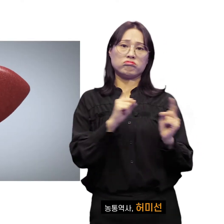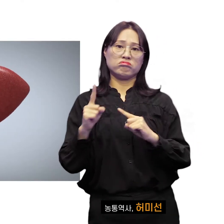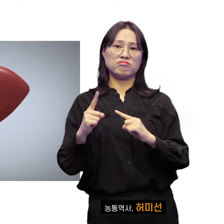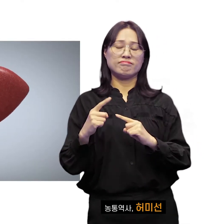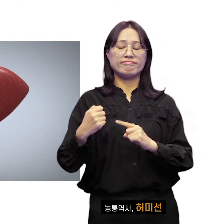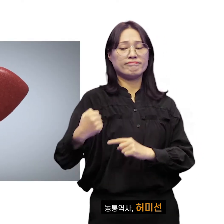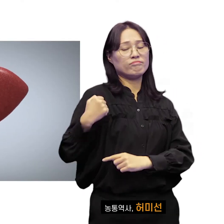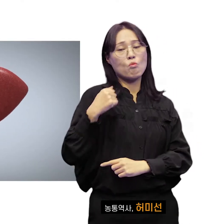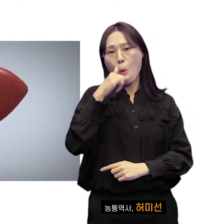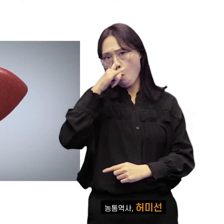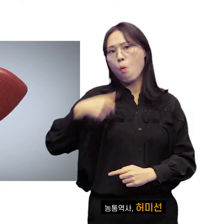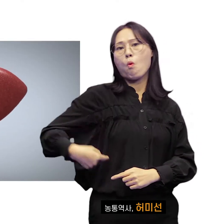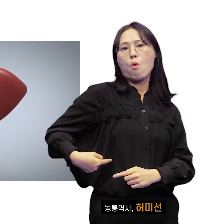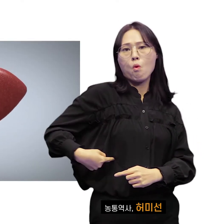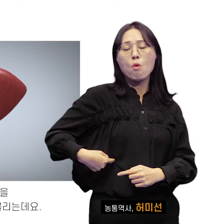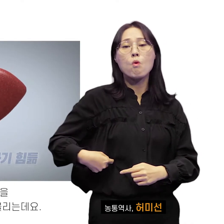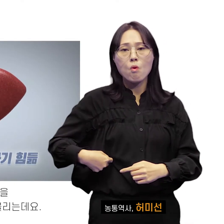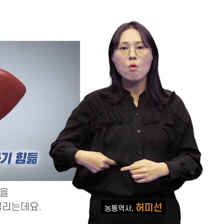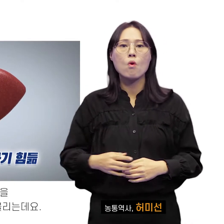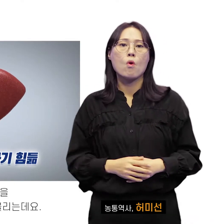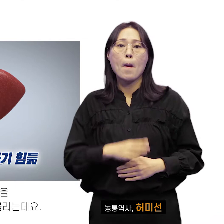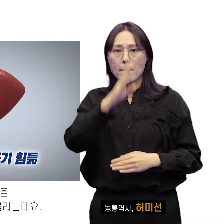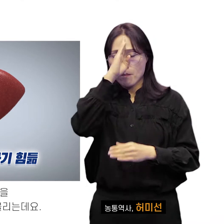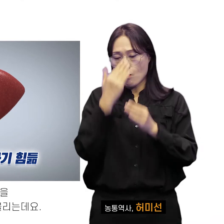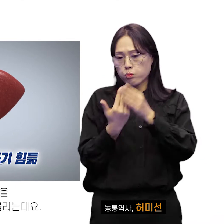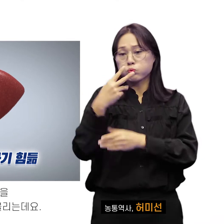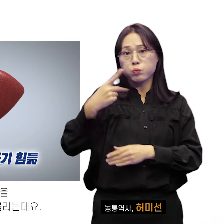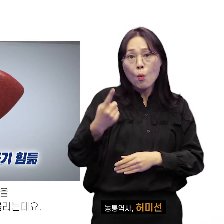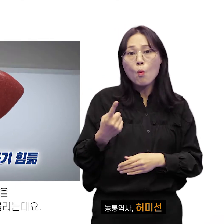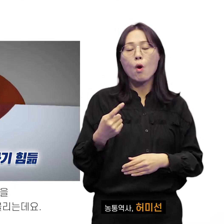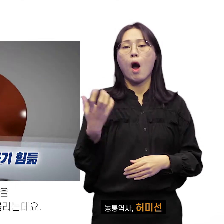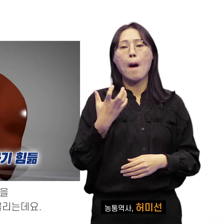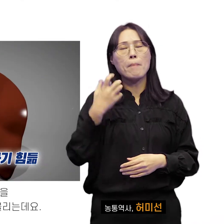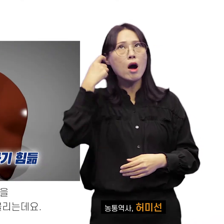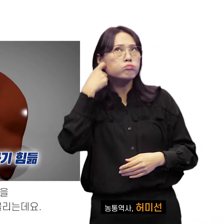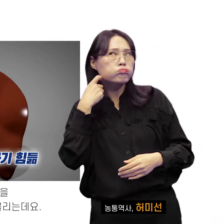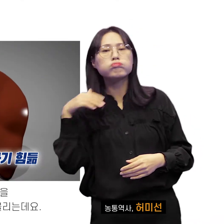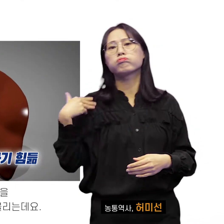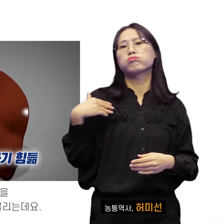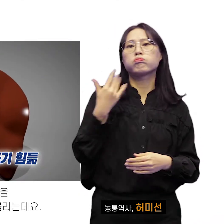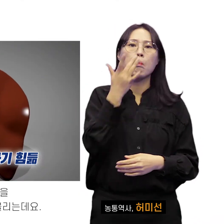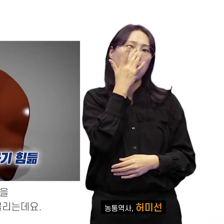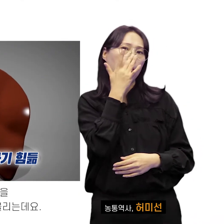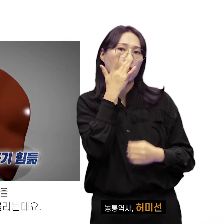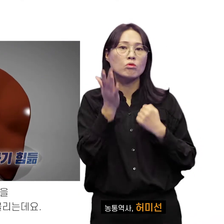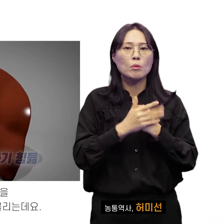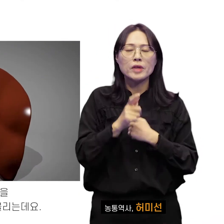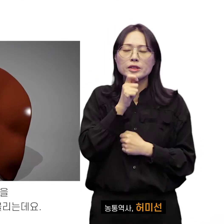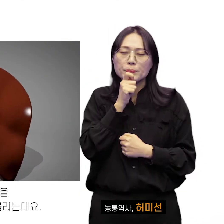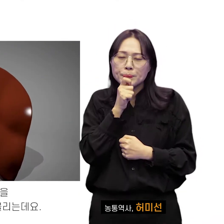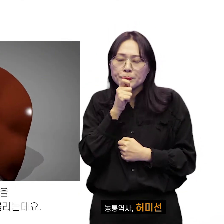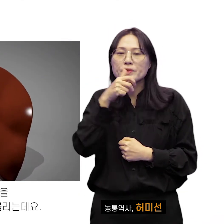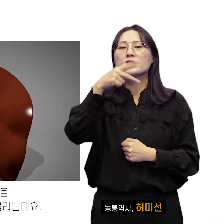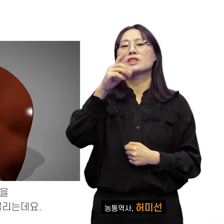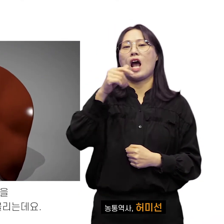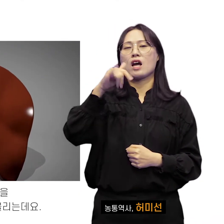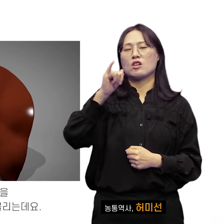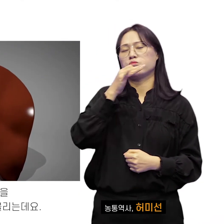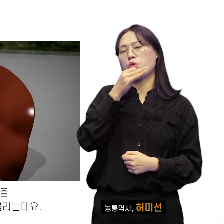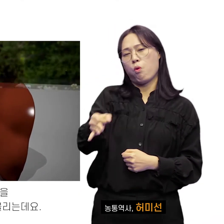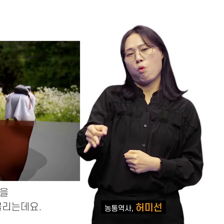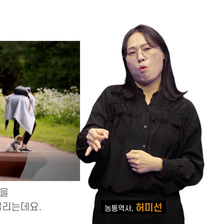능력이 뛰어납니다. 그렇기에 기능이 약화돼도 쉽게 증상을 인지하기 힘든 만큼 침묵의